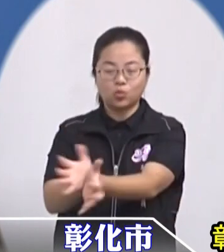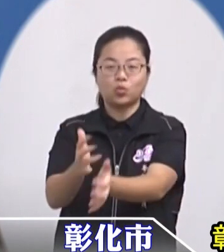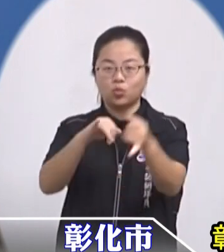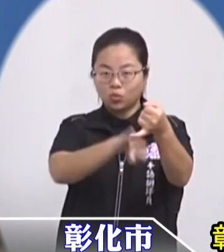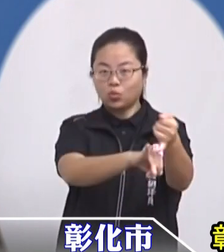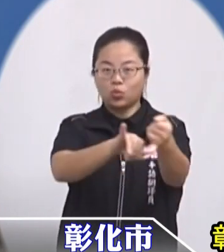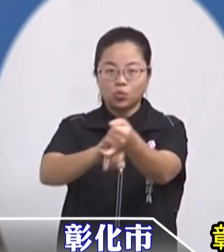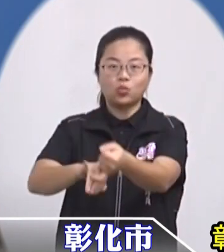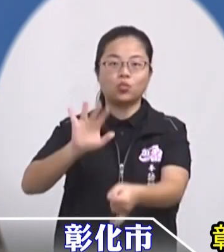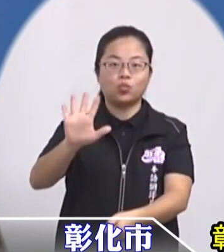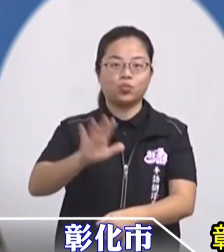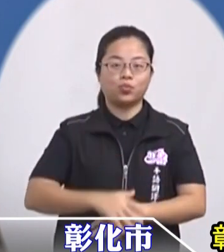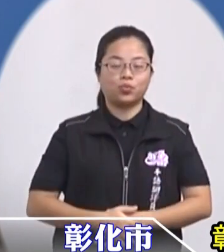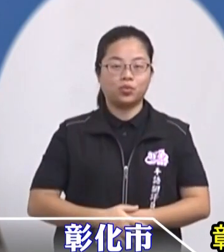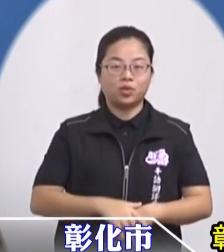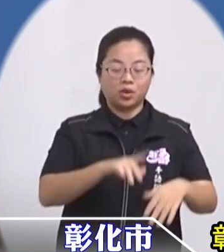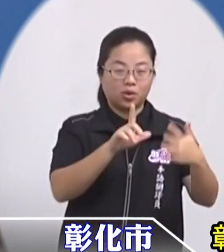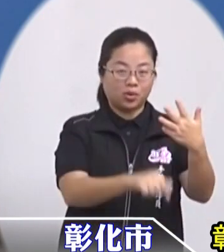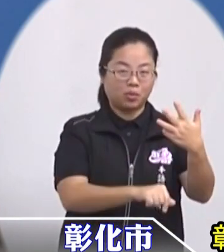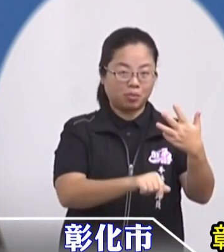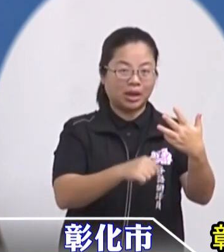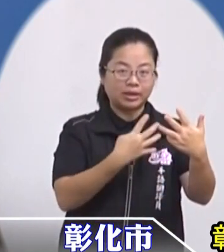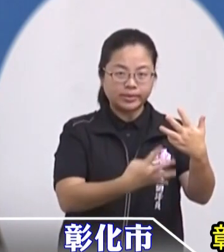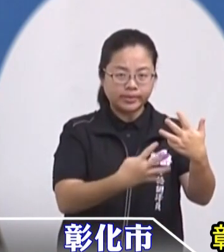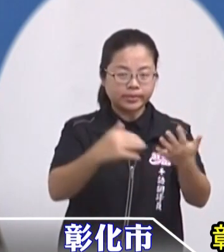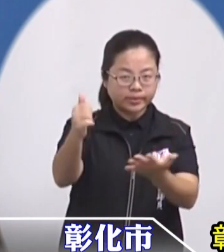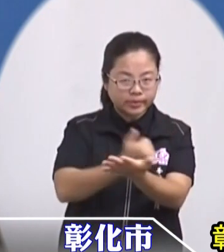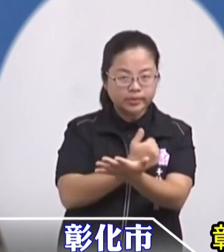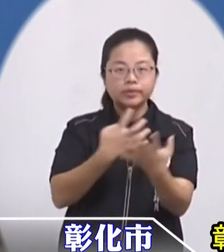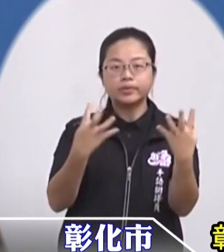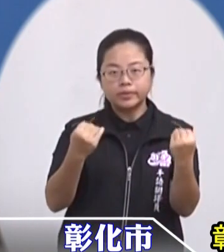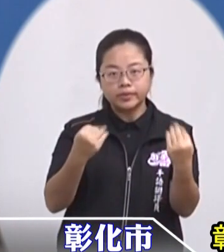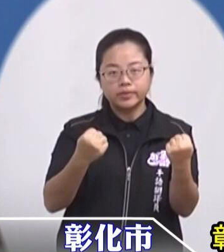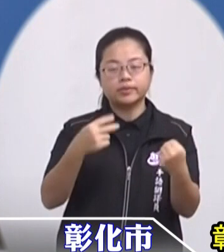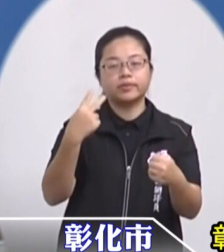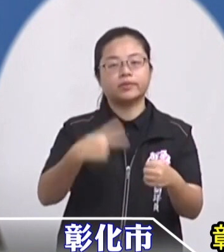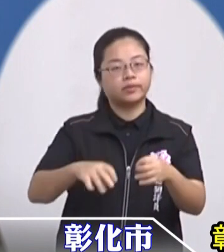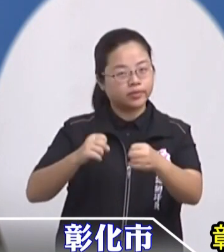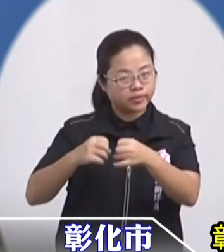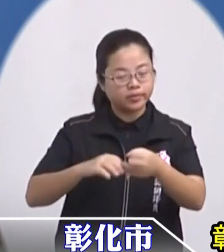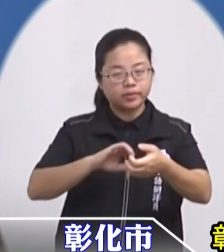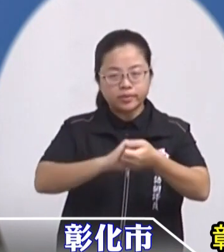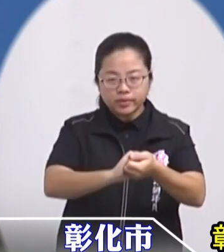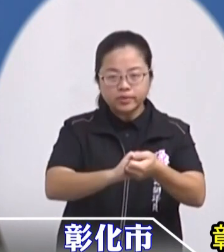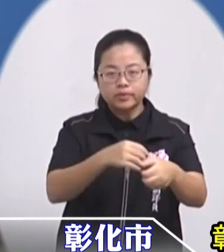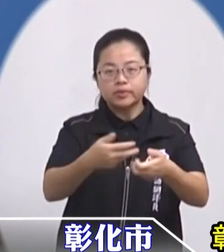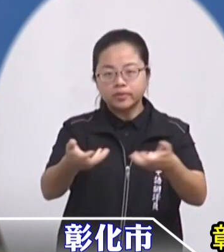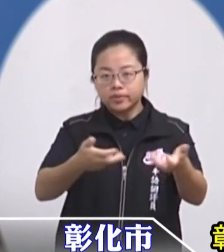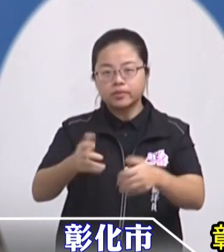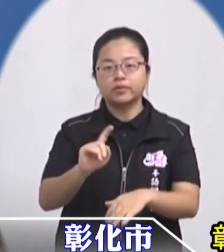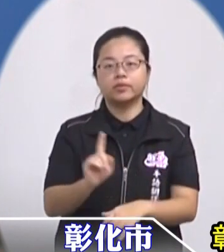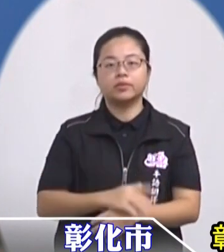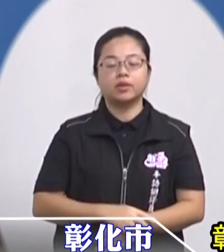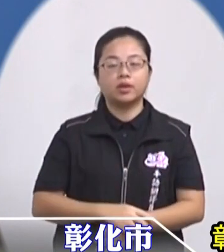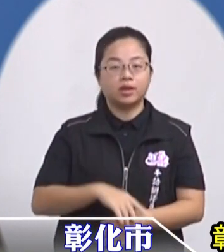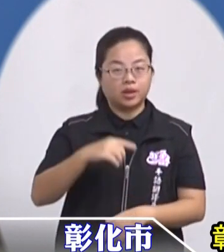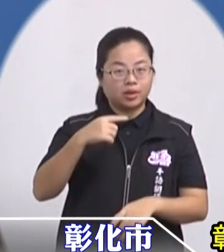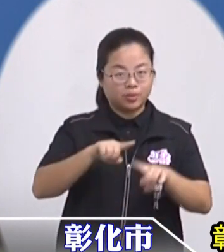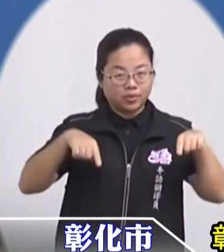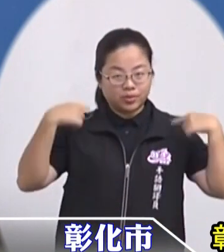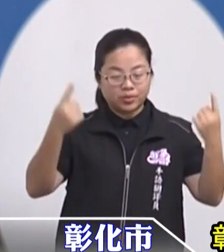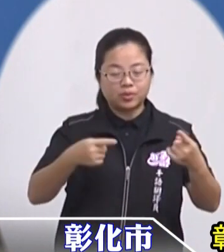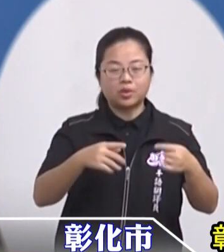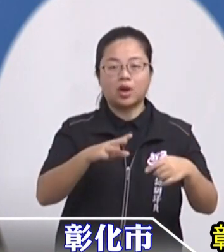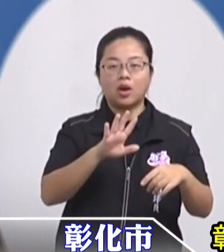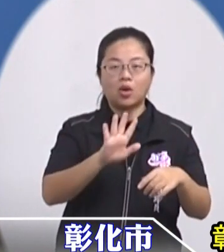是8月5号、6号我们会看8月4号来的数量，再来做决定怎么打哈。那平常我们日夜诊有